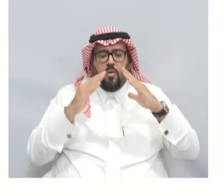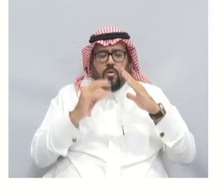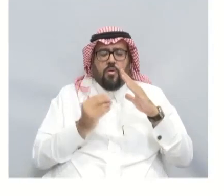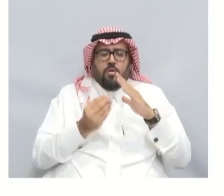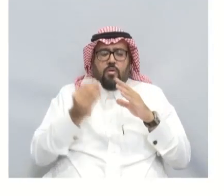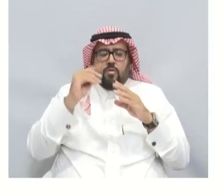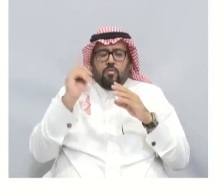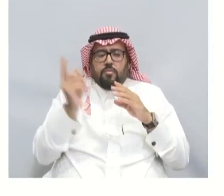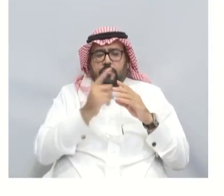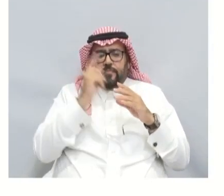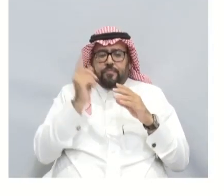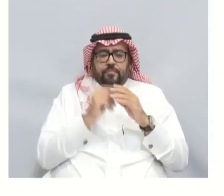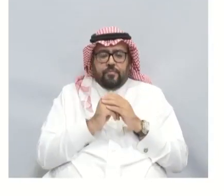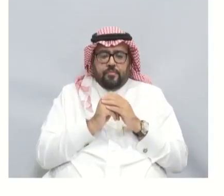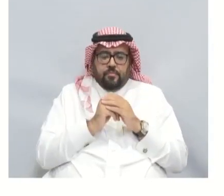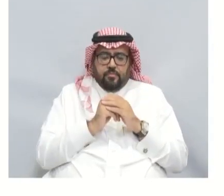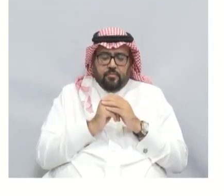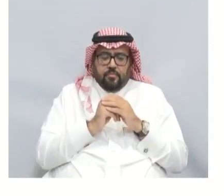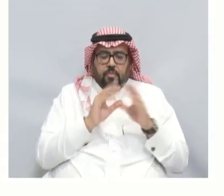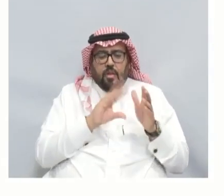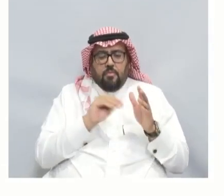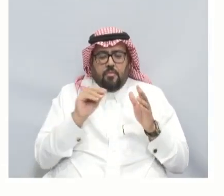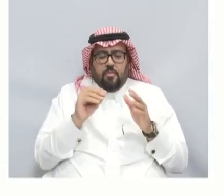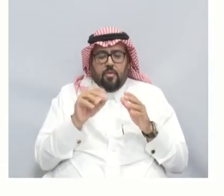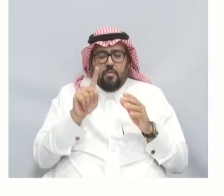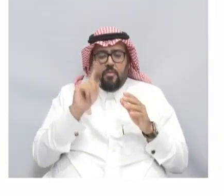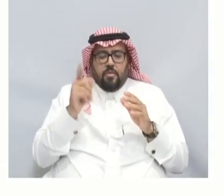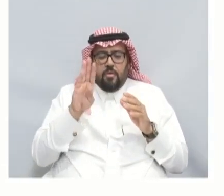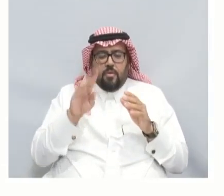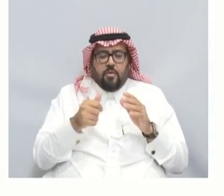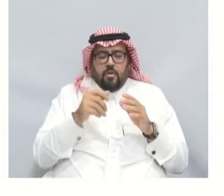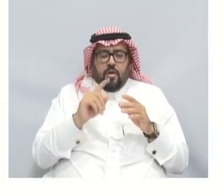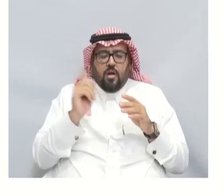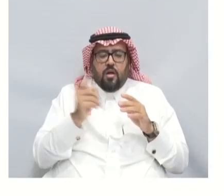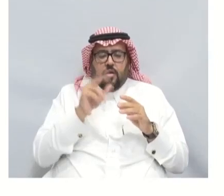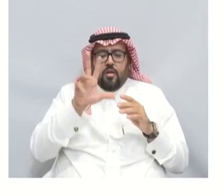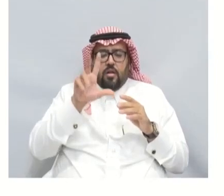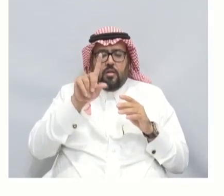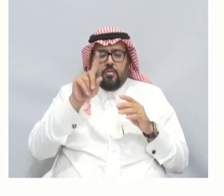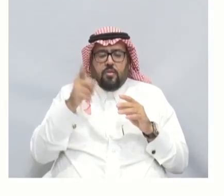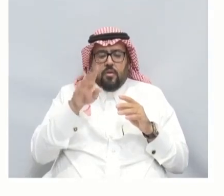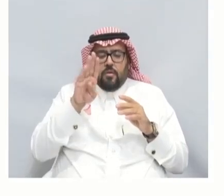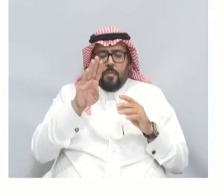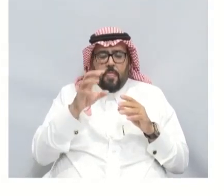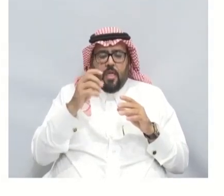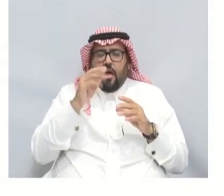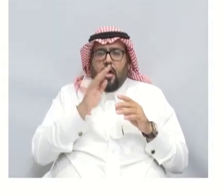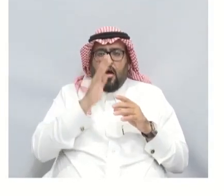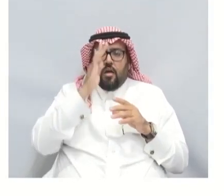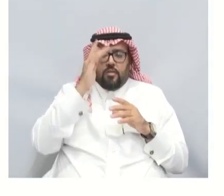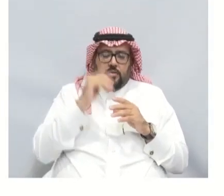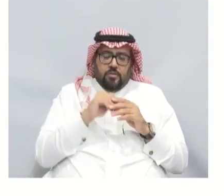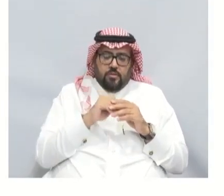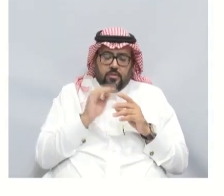الجوانب مخروطي الشكل. أمثلة عليه بركان حرة البرك، غاز طبعا شيء أساسي